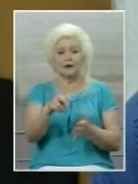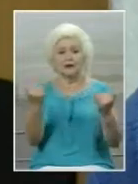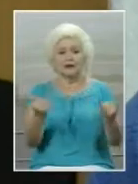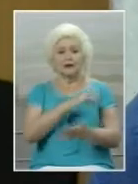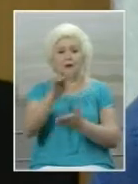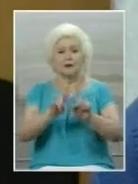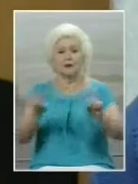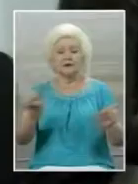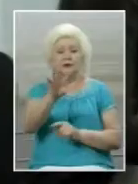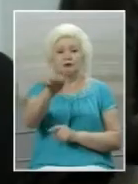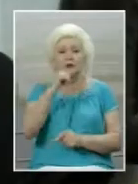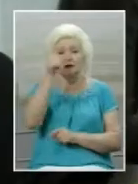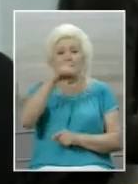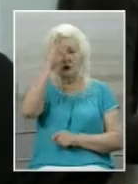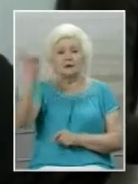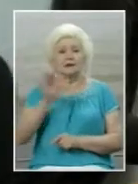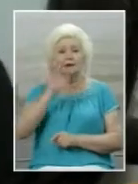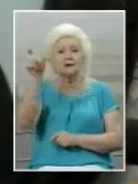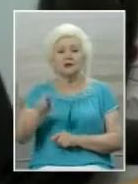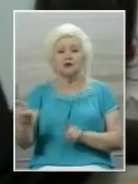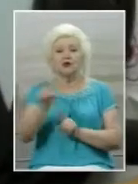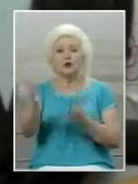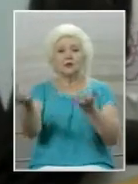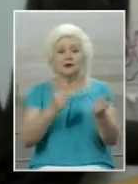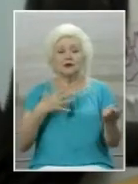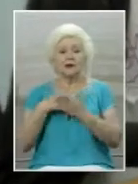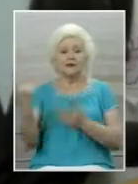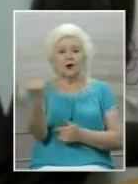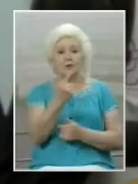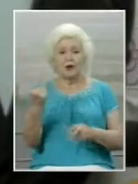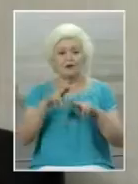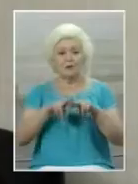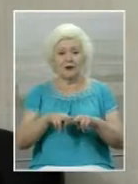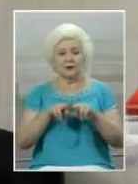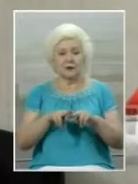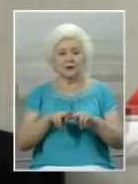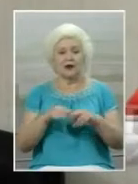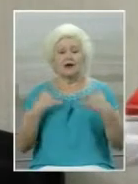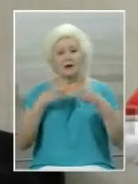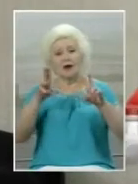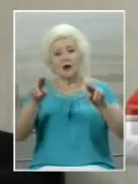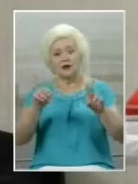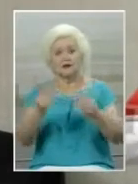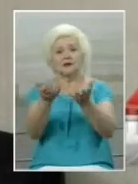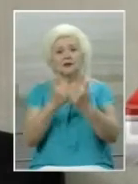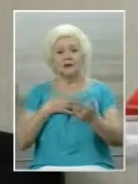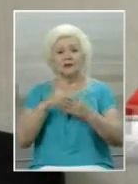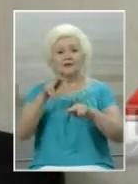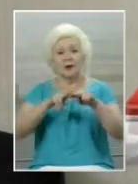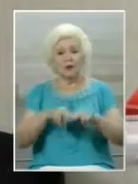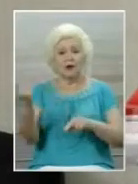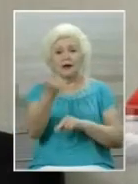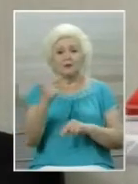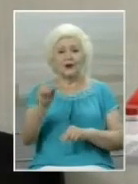до центру 14-річні юнаки та дівчата, щоб отримати свої перші паспорти. Я щаслива отримати свій паспорт, адже це